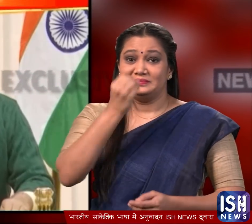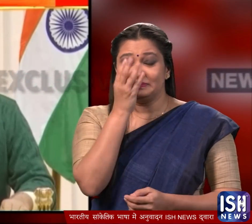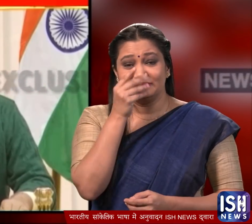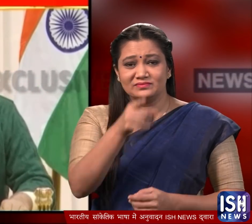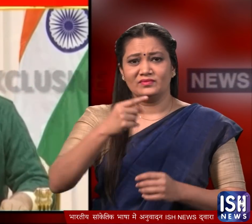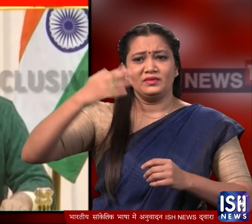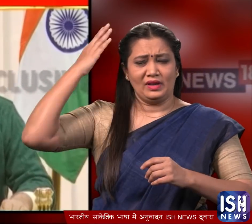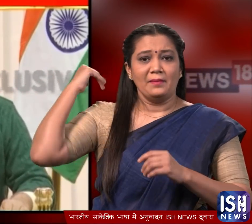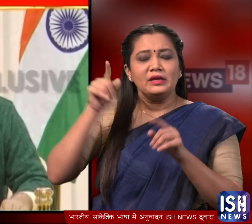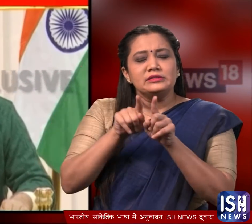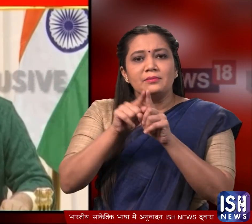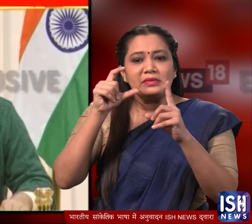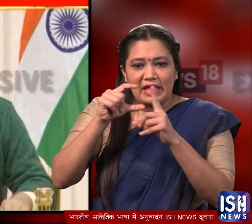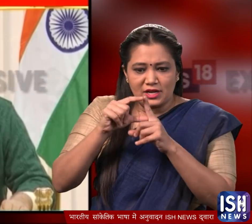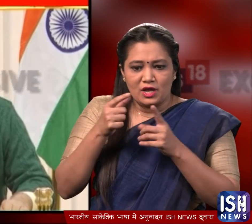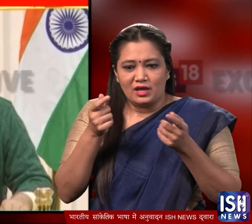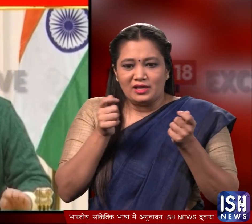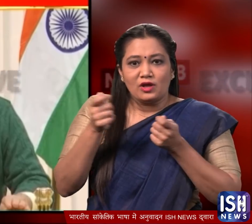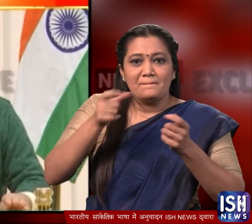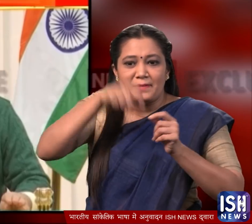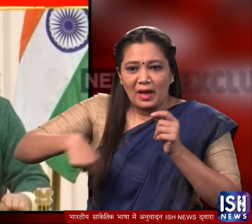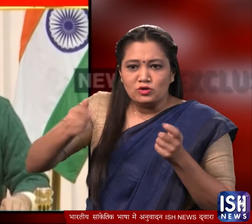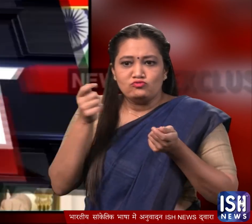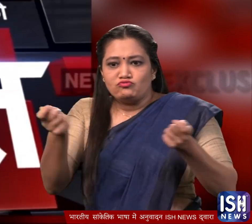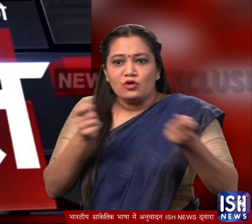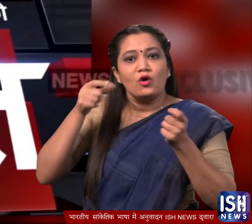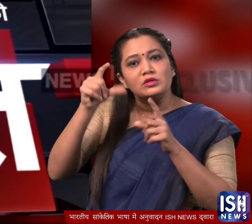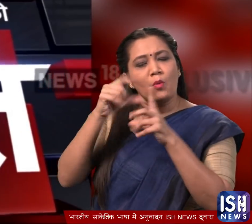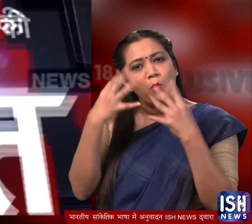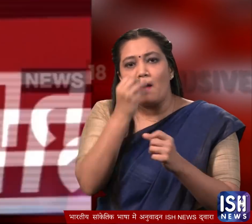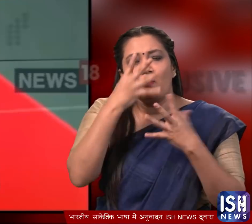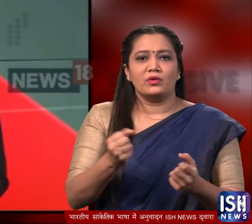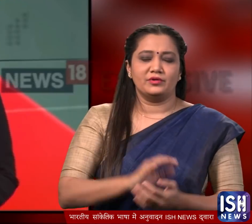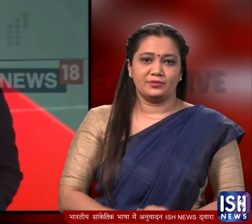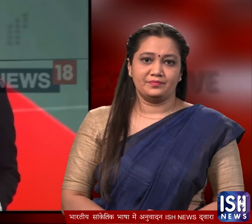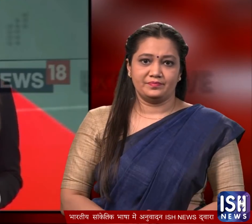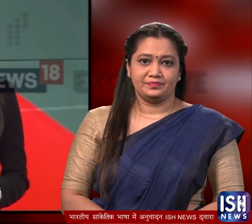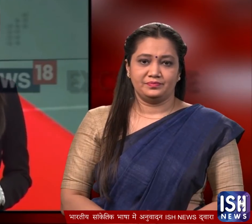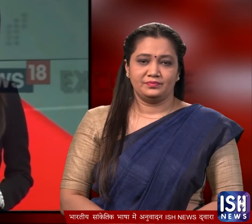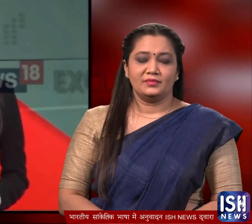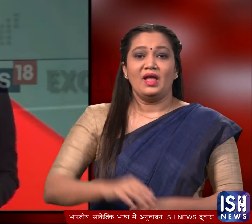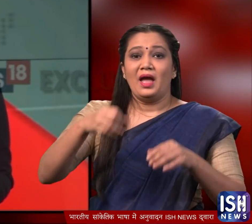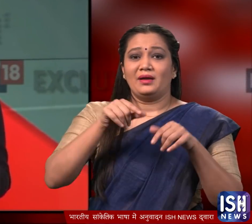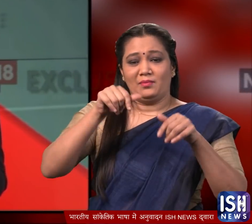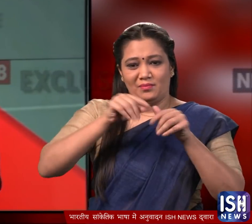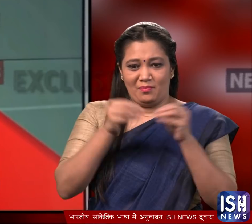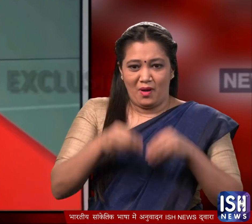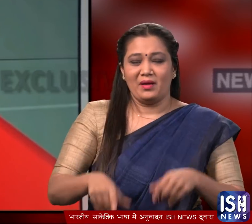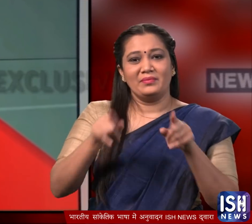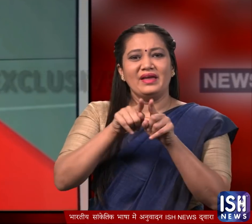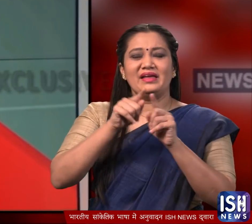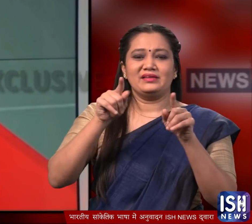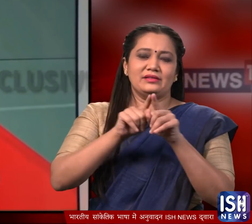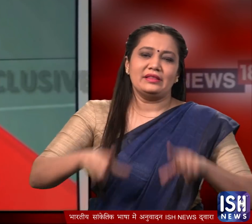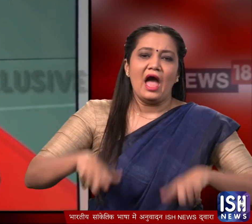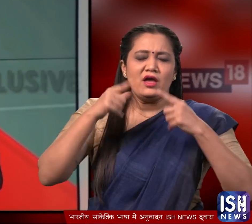भारतीय जनता पार्टी पिछले दरवाजे से दिल्ली की जनता पे शासन करना चाह रही है। मुंबई की लाइफलाइन माने जाने वाली लोकल ट्रेनों